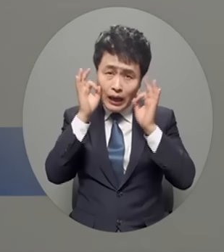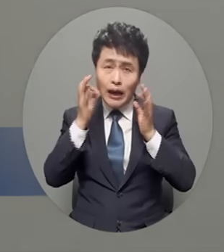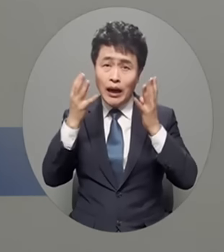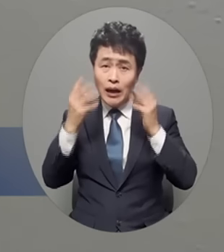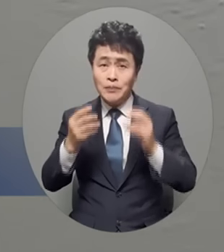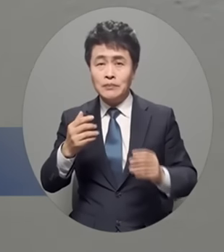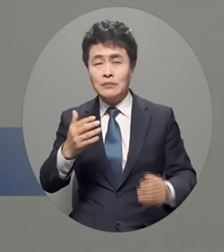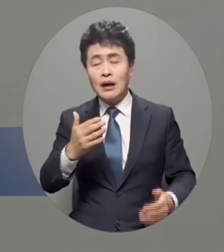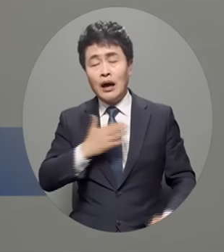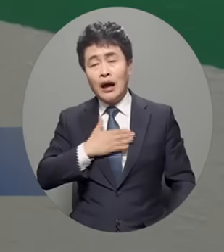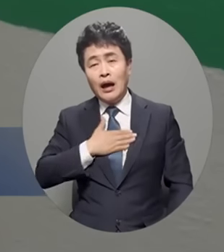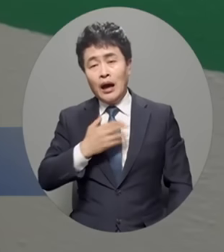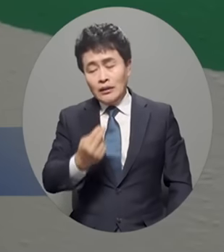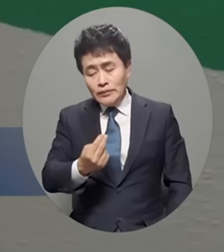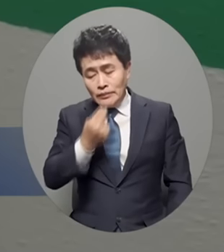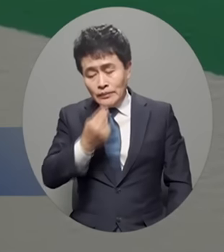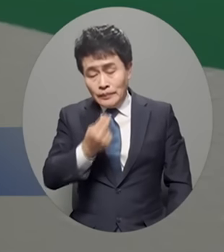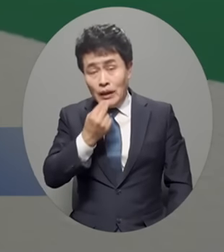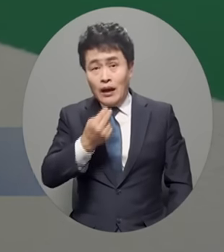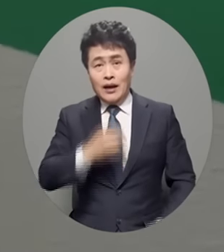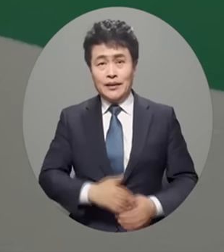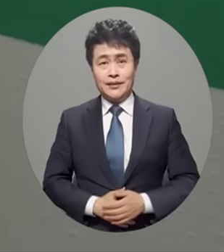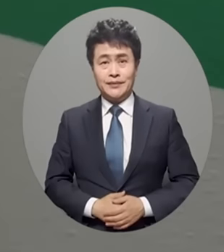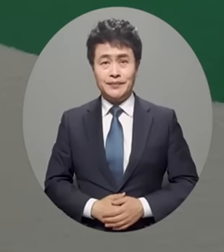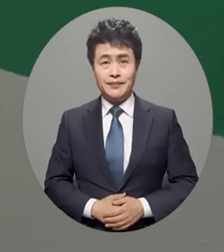땀이 너무 많이 나고 숨이 너무 차요.